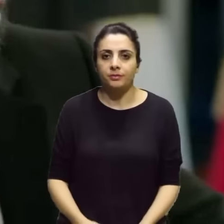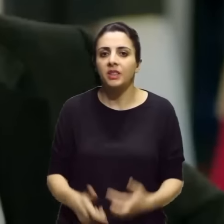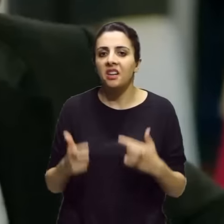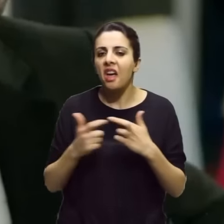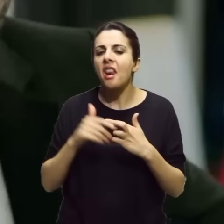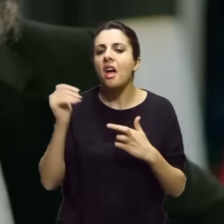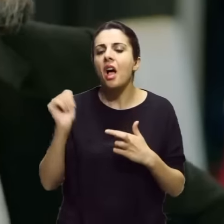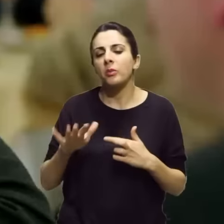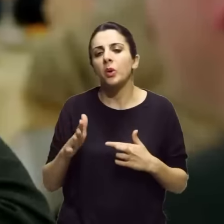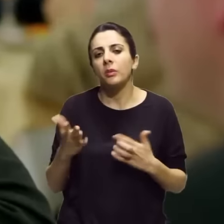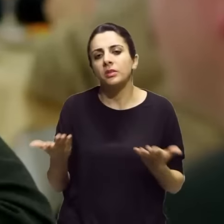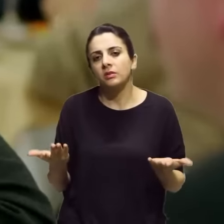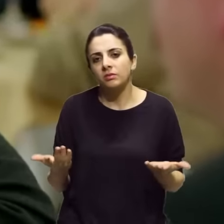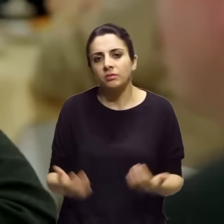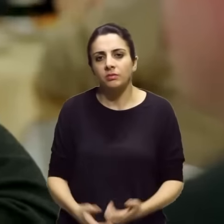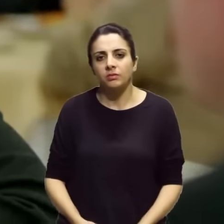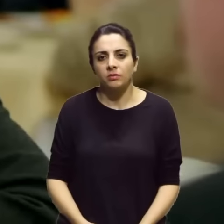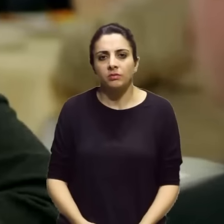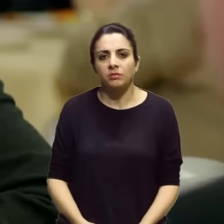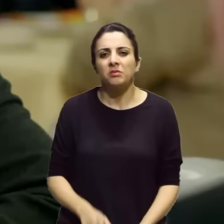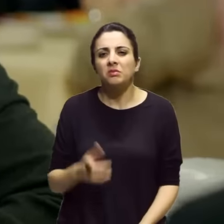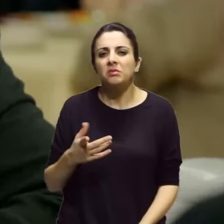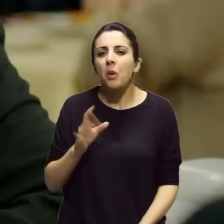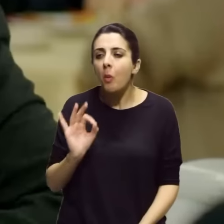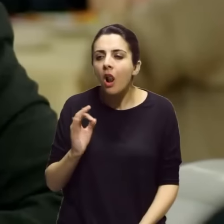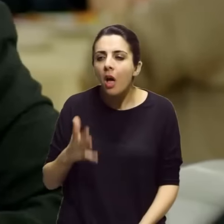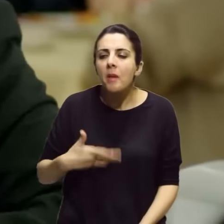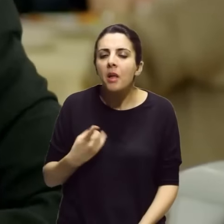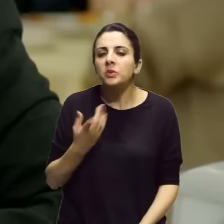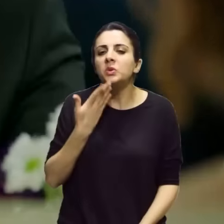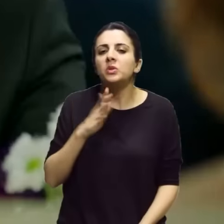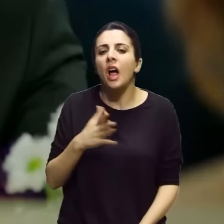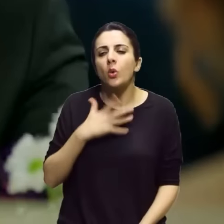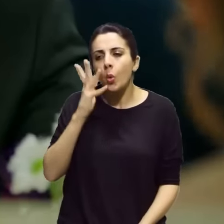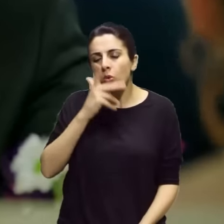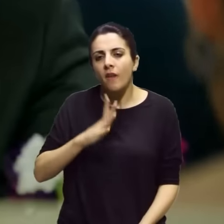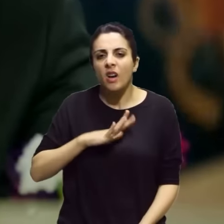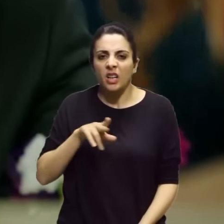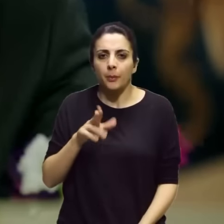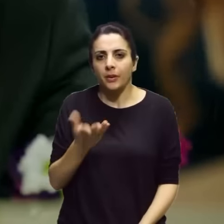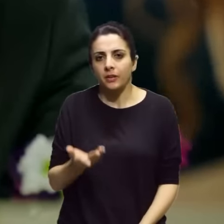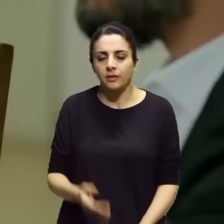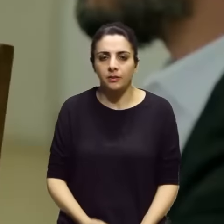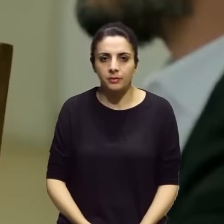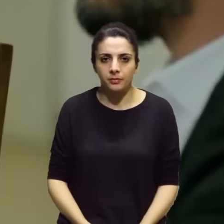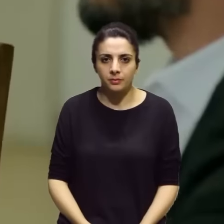Reyhan'ın da geleceği yok zaten. Öyle öyle şeylere meraklı bir kız değildir o. Çekingen bir kızdır.